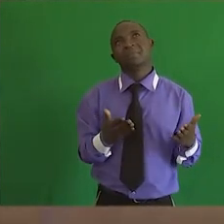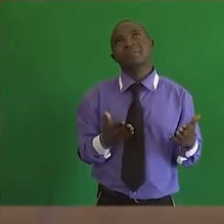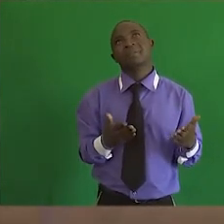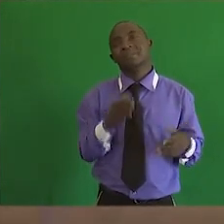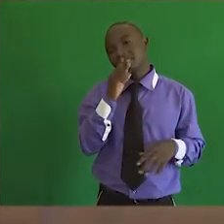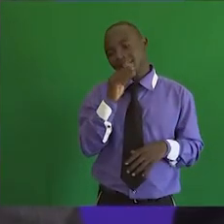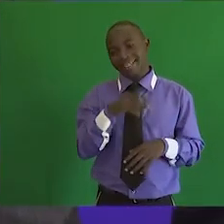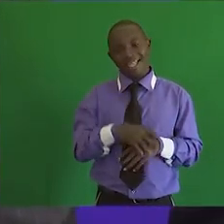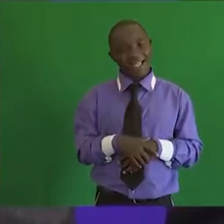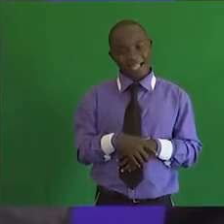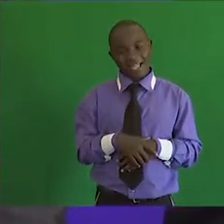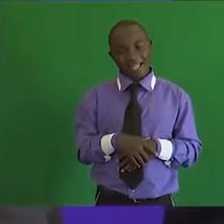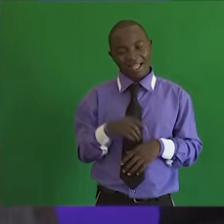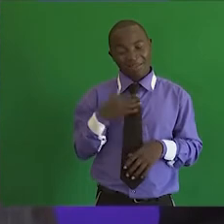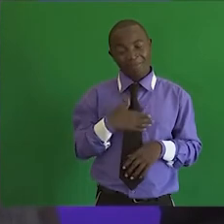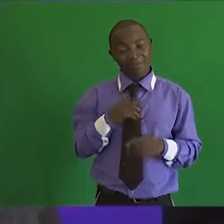kakuya.